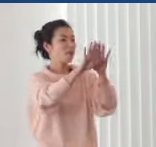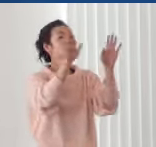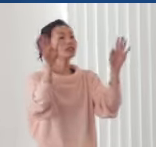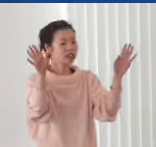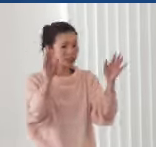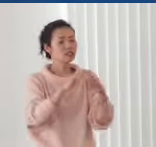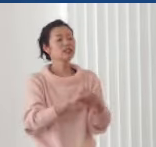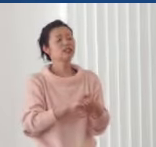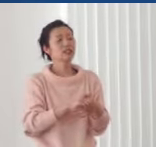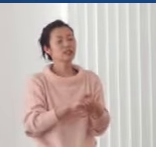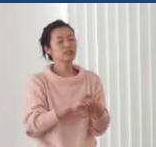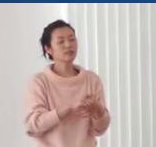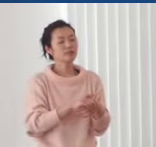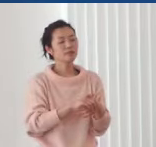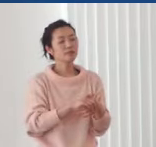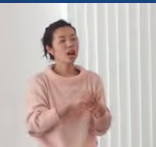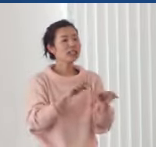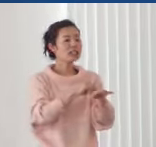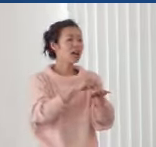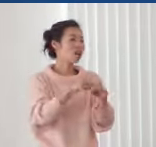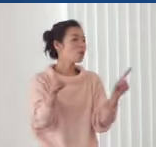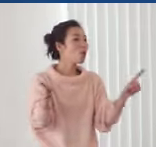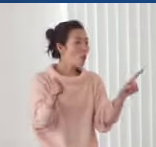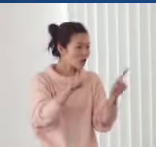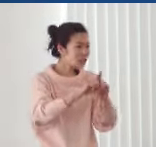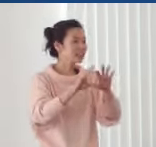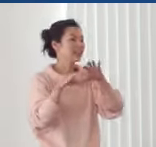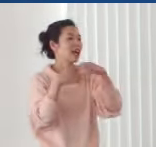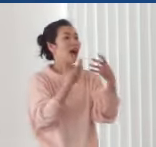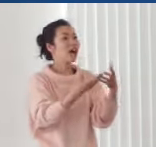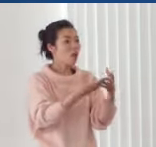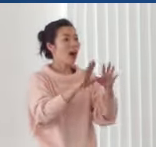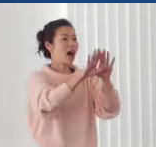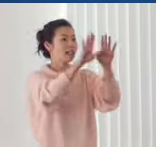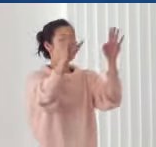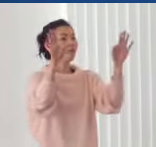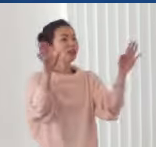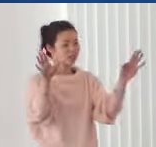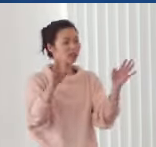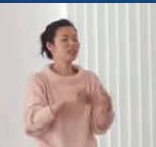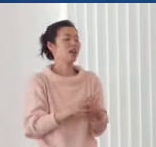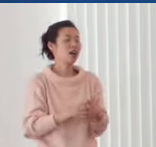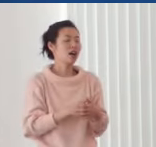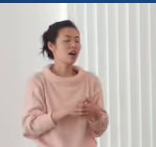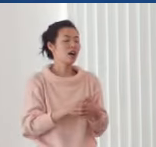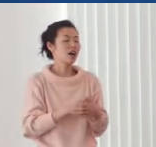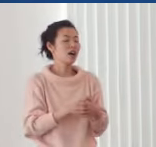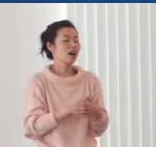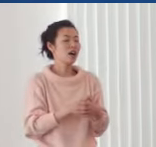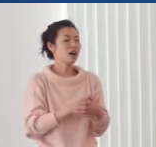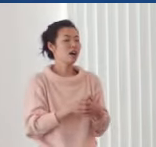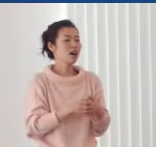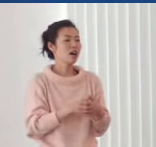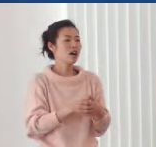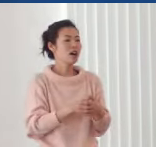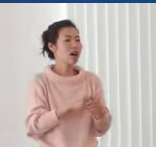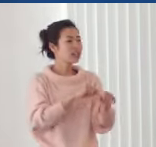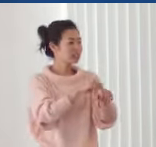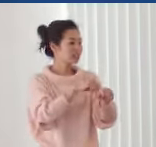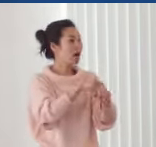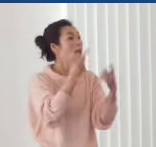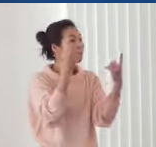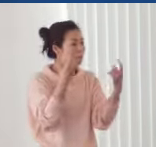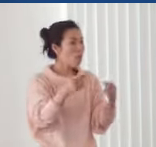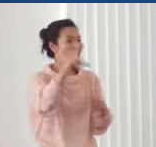。まあ、時間とともに世界は始まったと言っても良いかもしれません。時間も神の被造